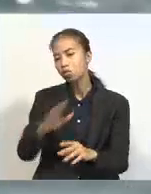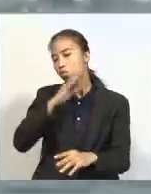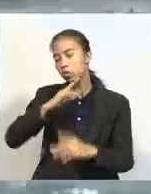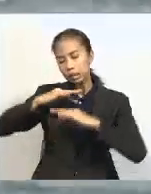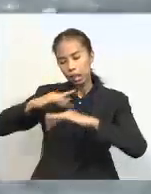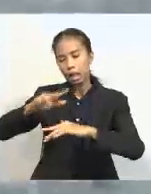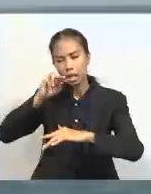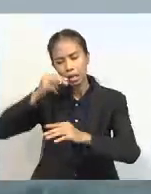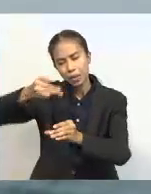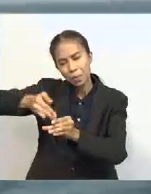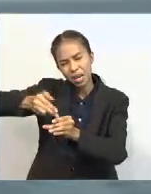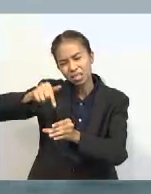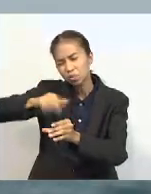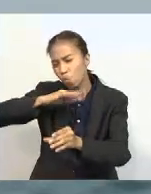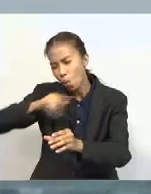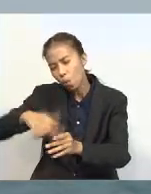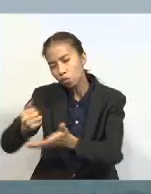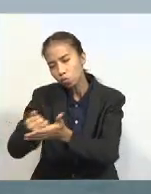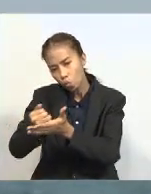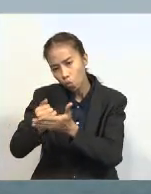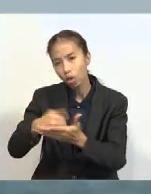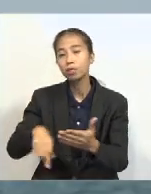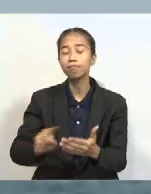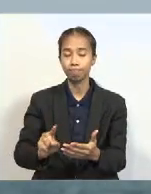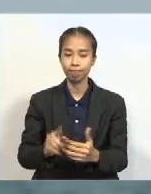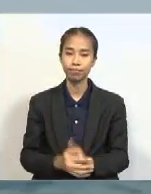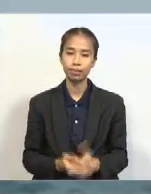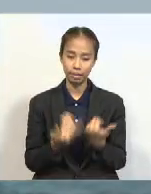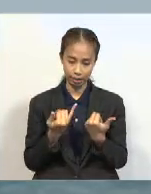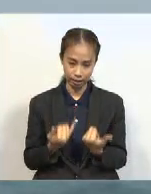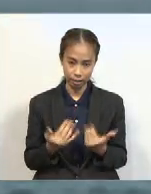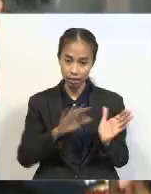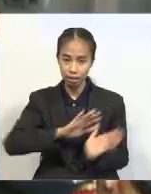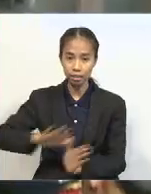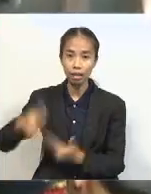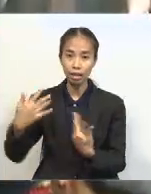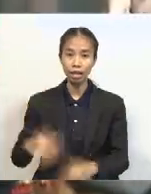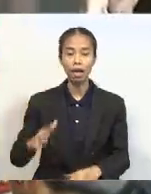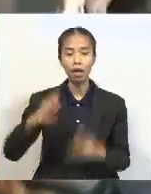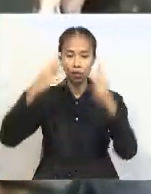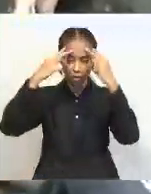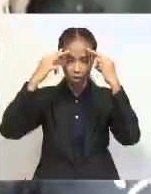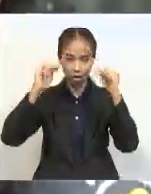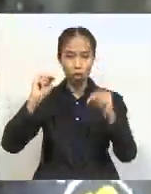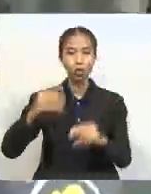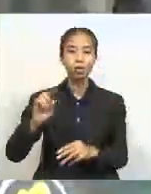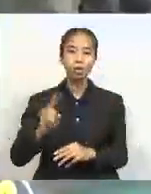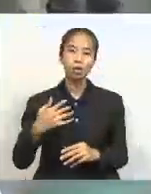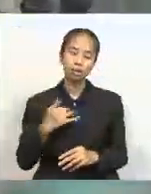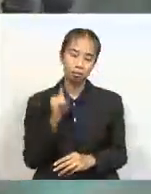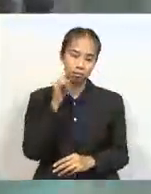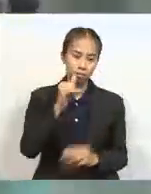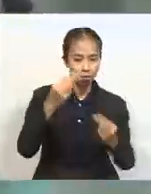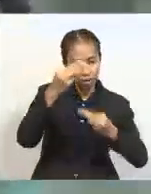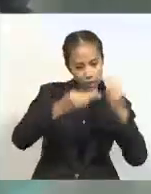ลเพื่อช่วยรักษาทรัพยากรทางทะเลด้วยหลังจากนั้นค่ะนายกรัฐมนตรีและรัฐมนตรีว่าการกระทรวงกลาโหมจะไปเยี่ยมช